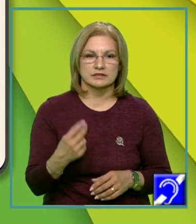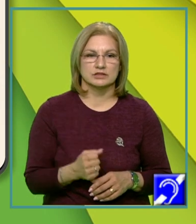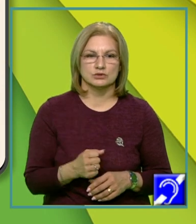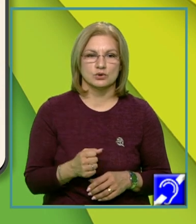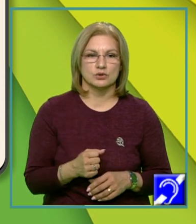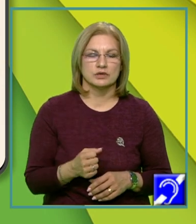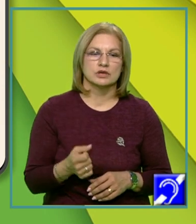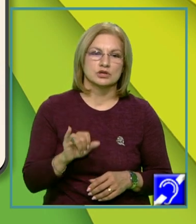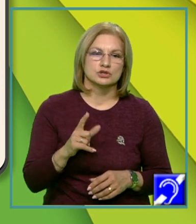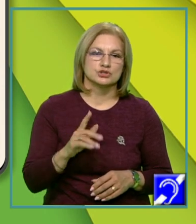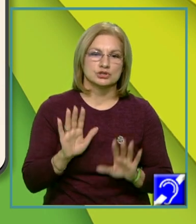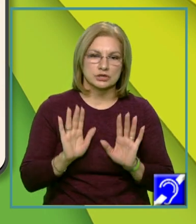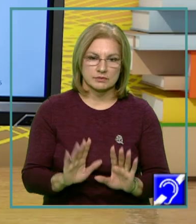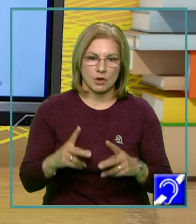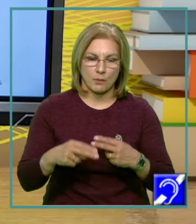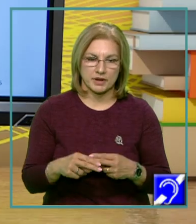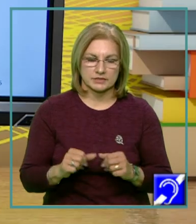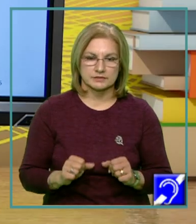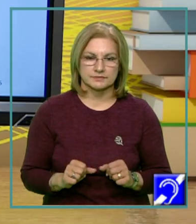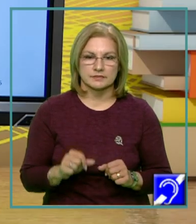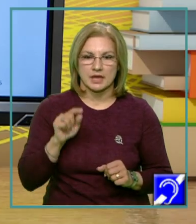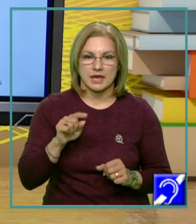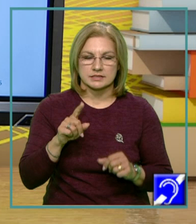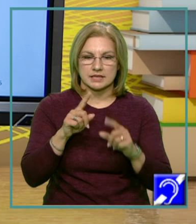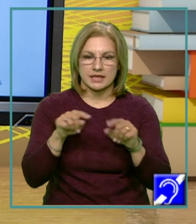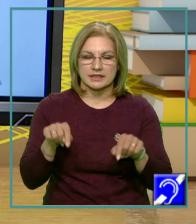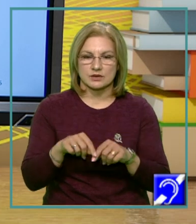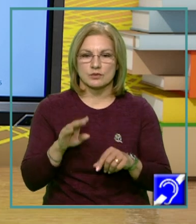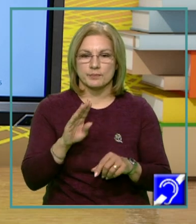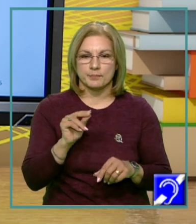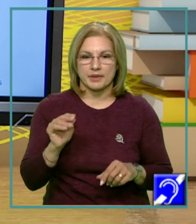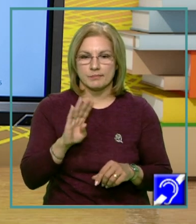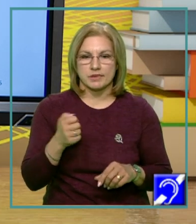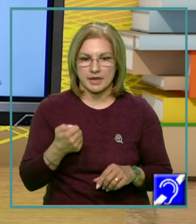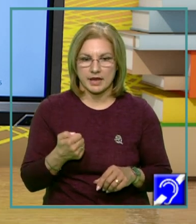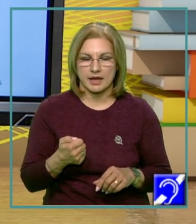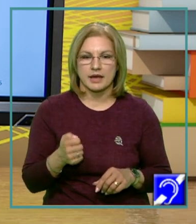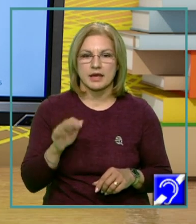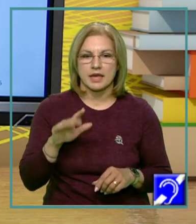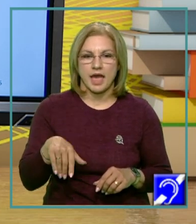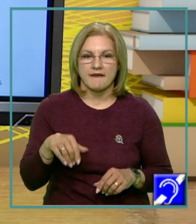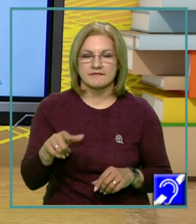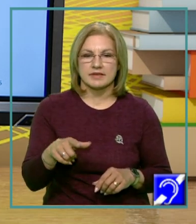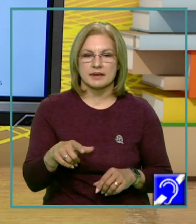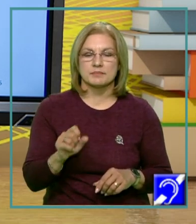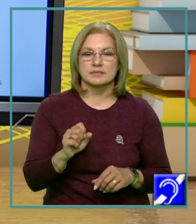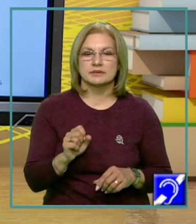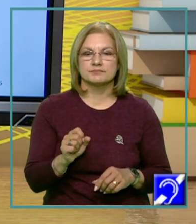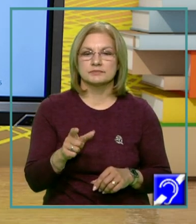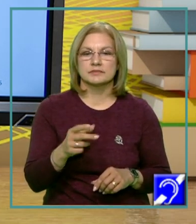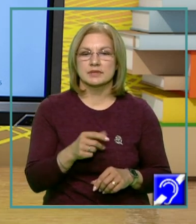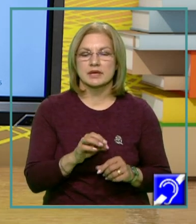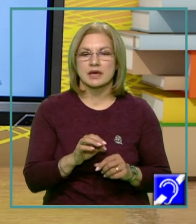și mă opresc aici în triunghiul p Ba avem laturile Pa